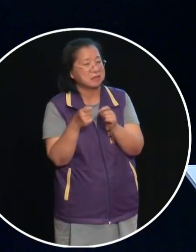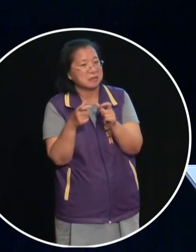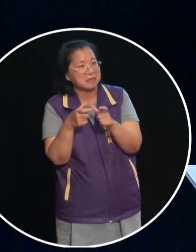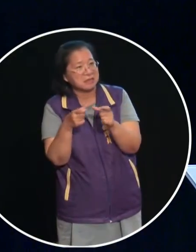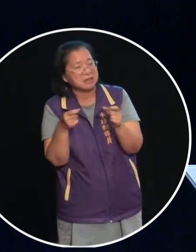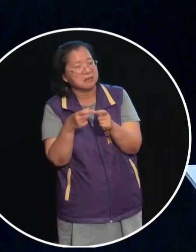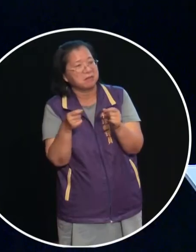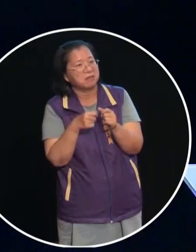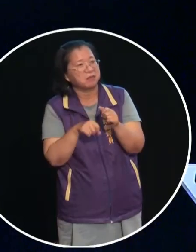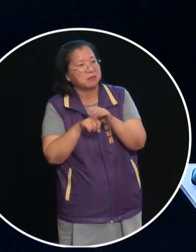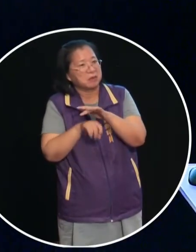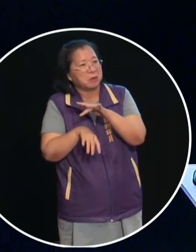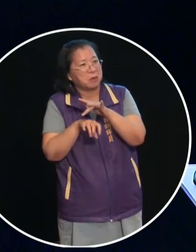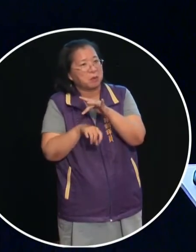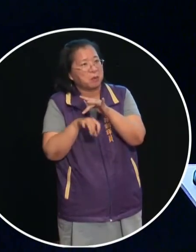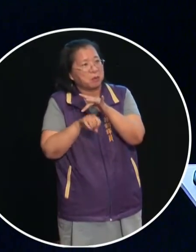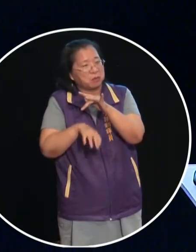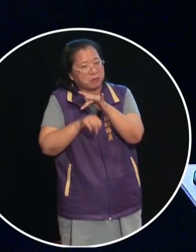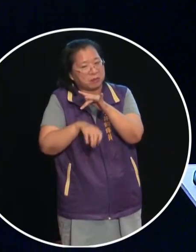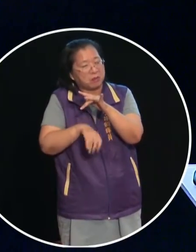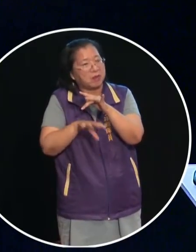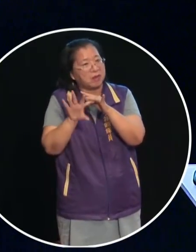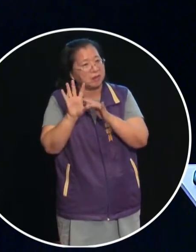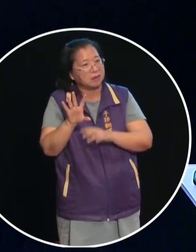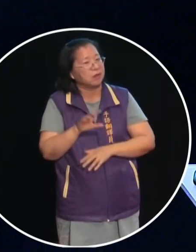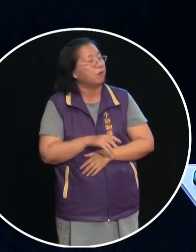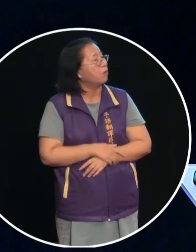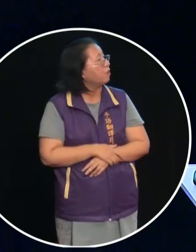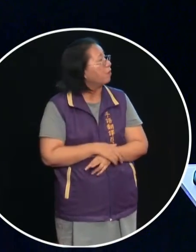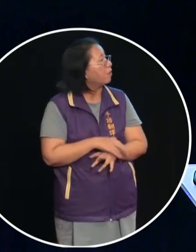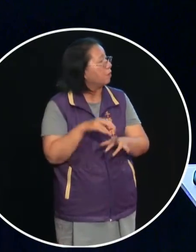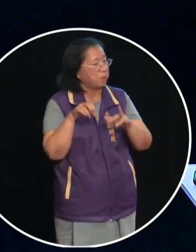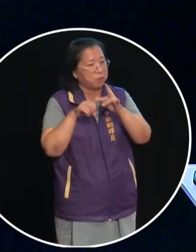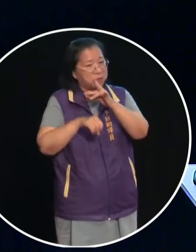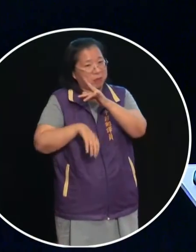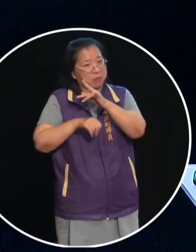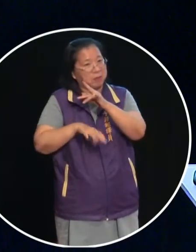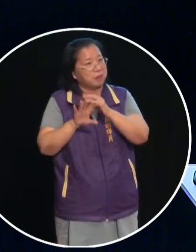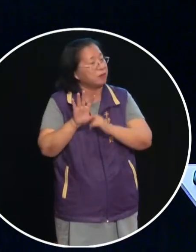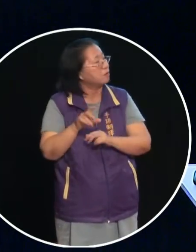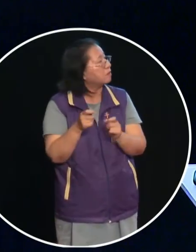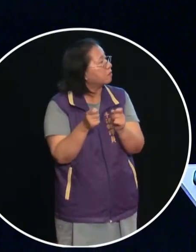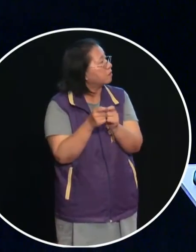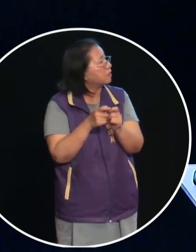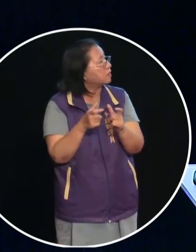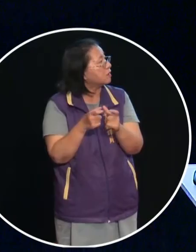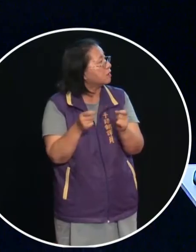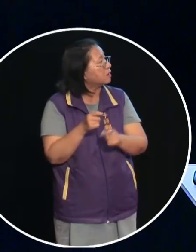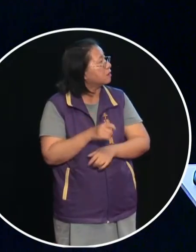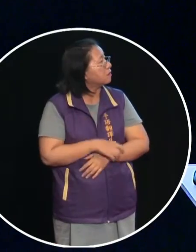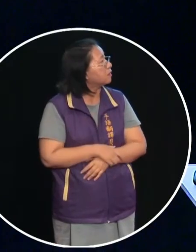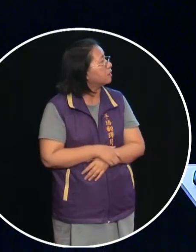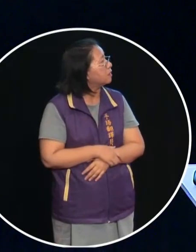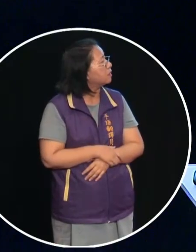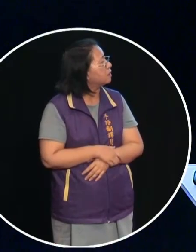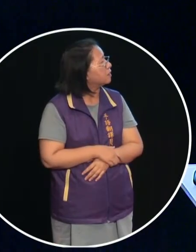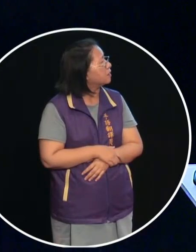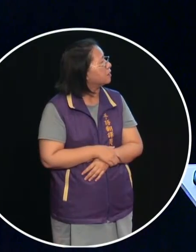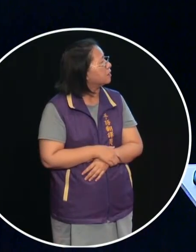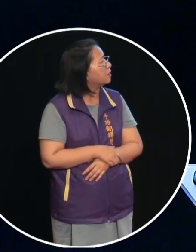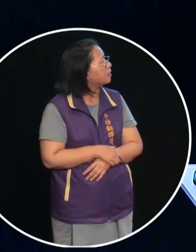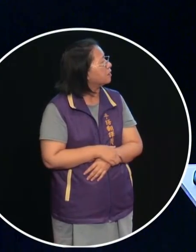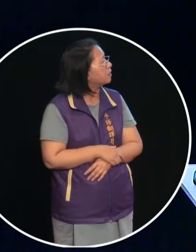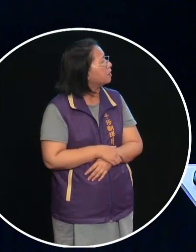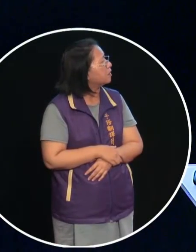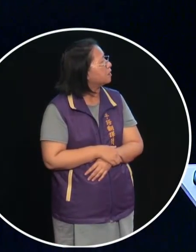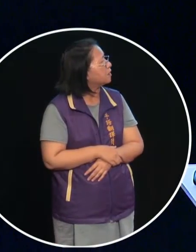是后面是一种算是一种操作的这种意思，我的理解是这样子，没有做吗？好，那么